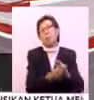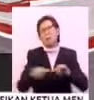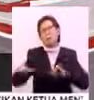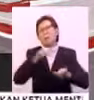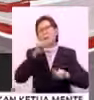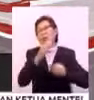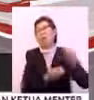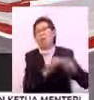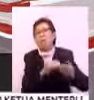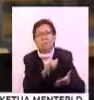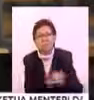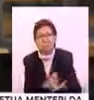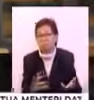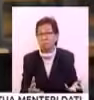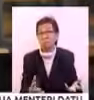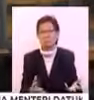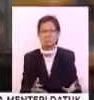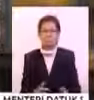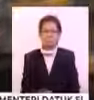itu.